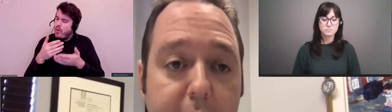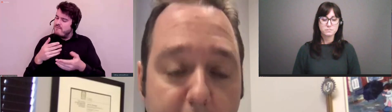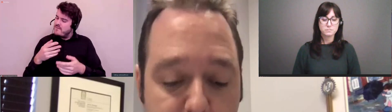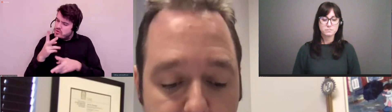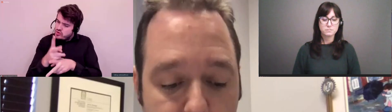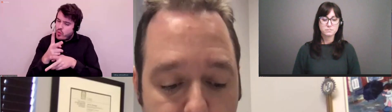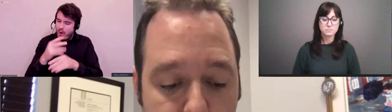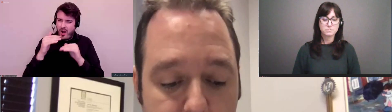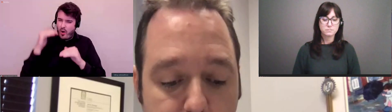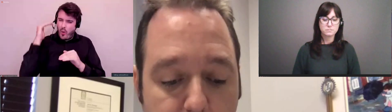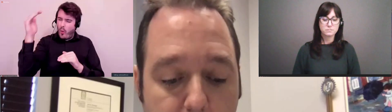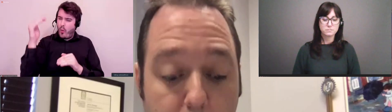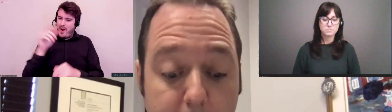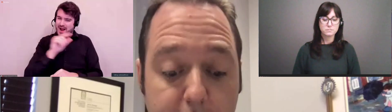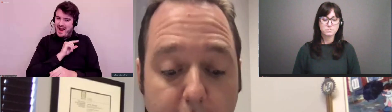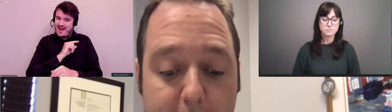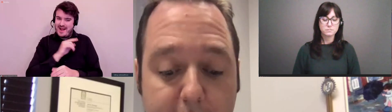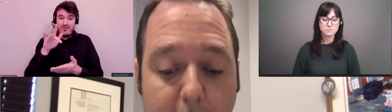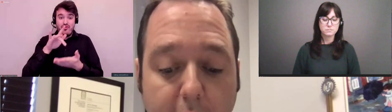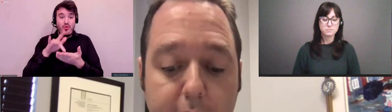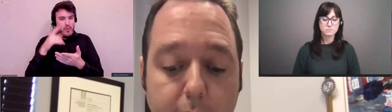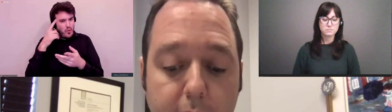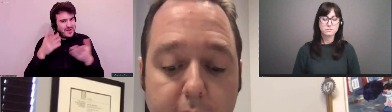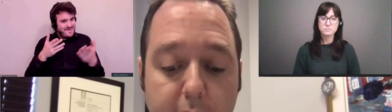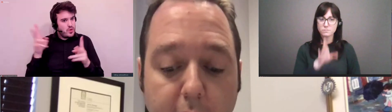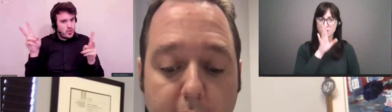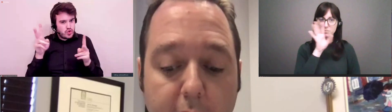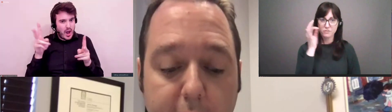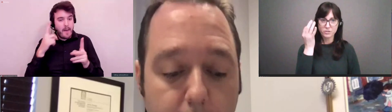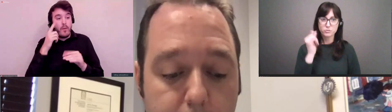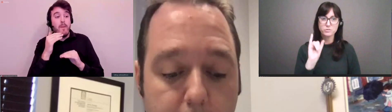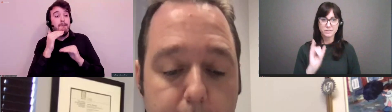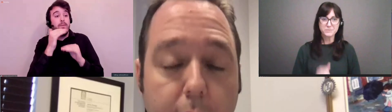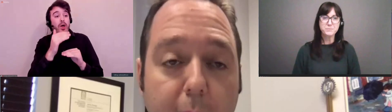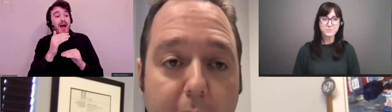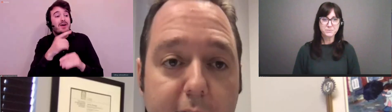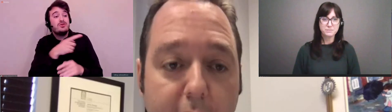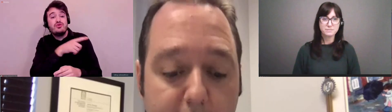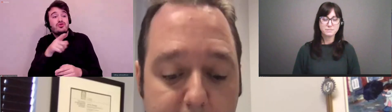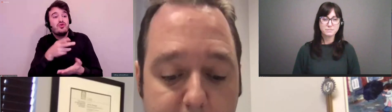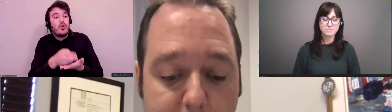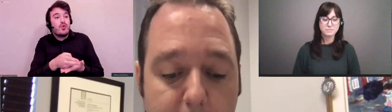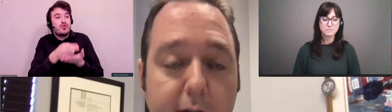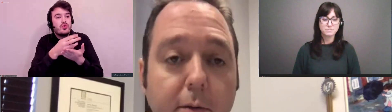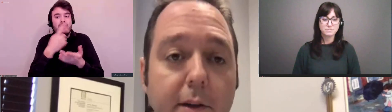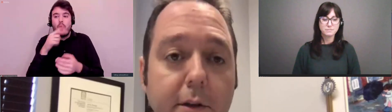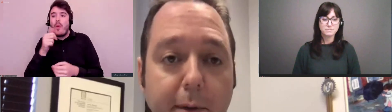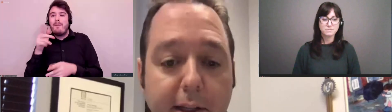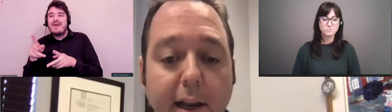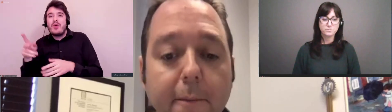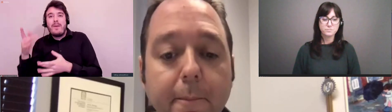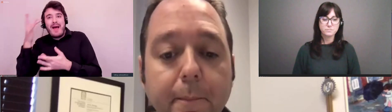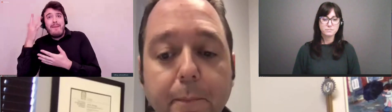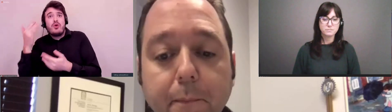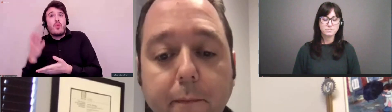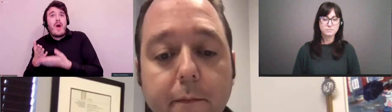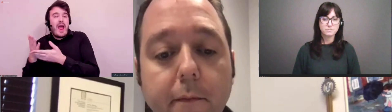un service d'urgence, protégeant ainsi les ressources des urgences pour les patients nécessitant des soins